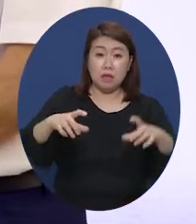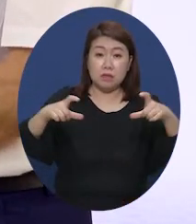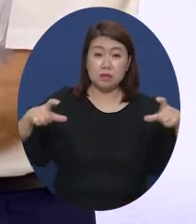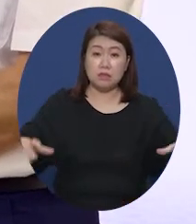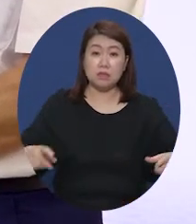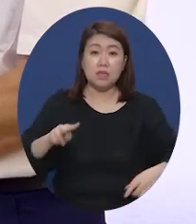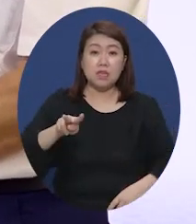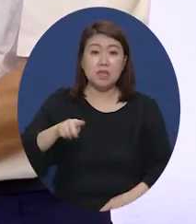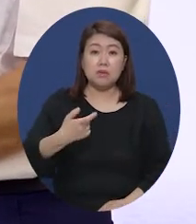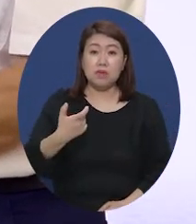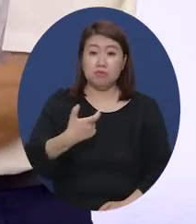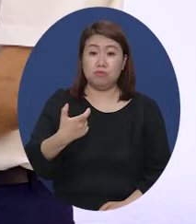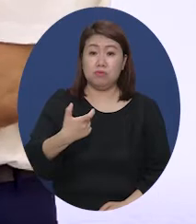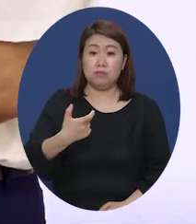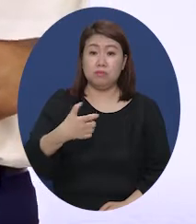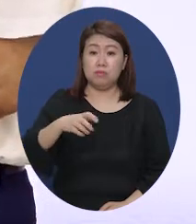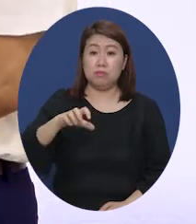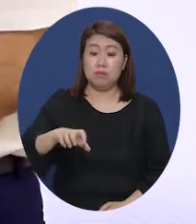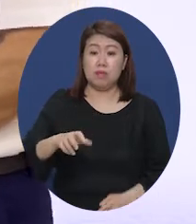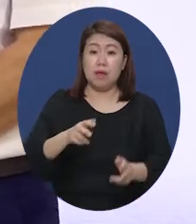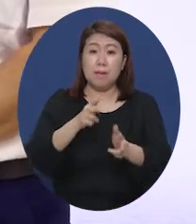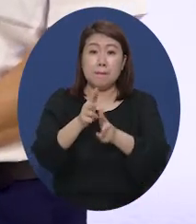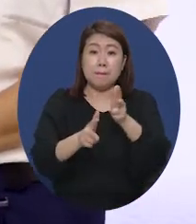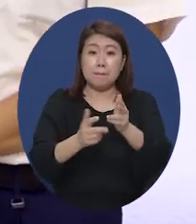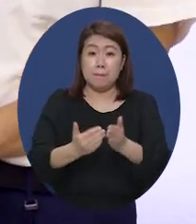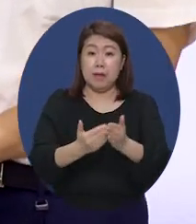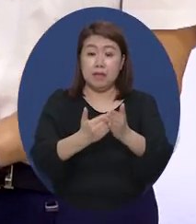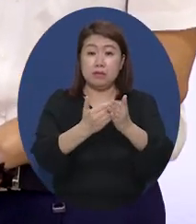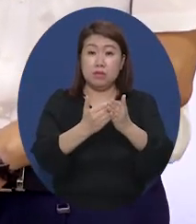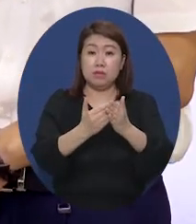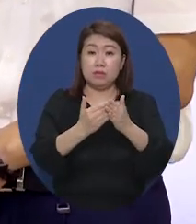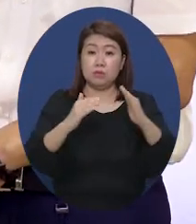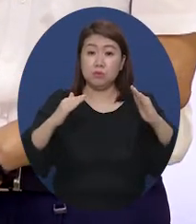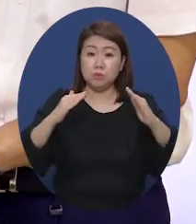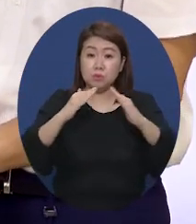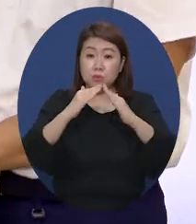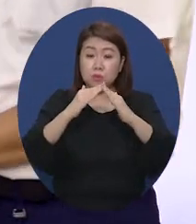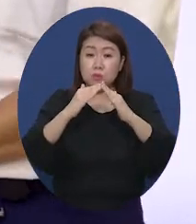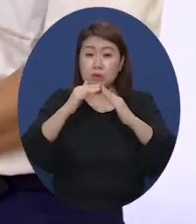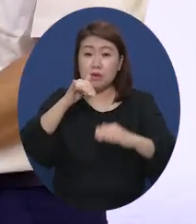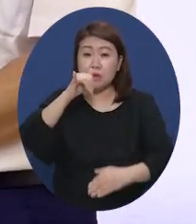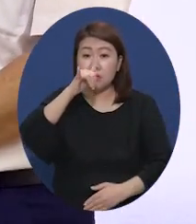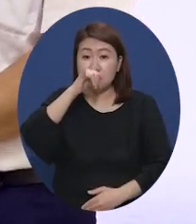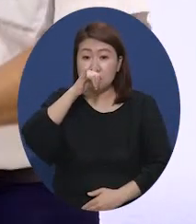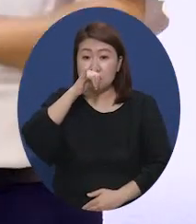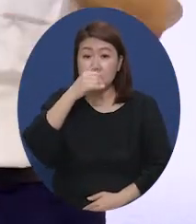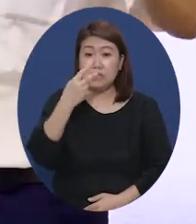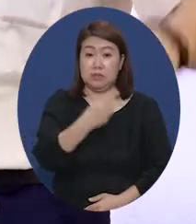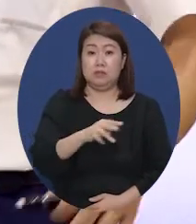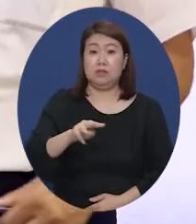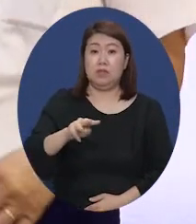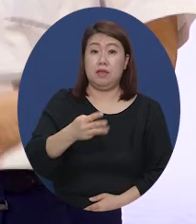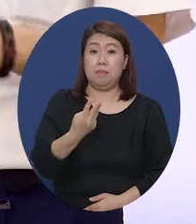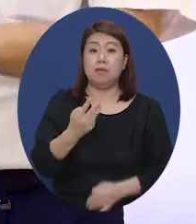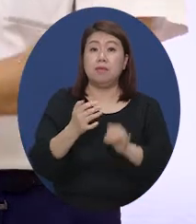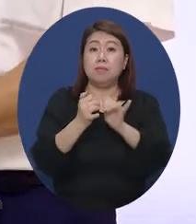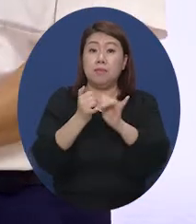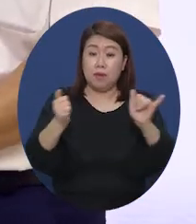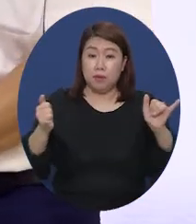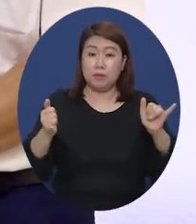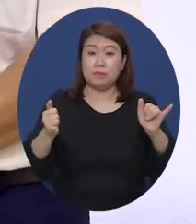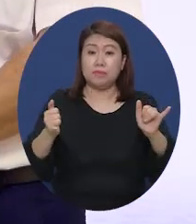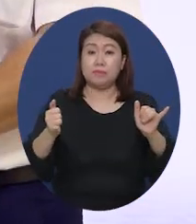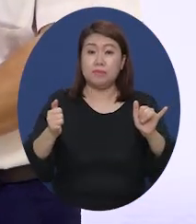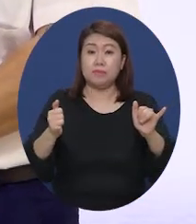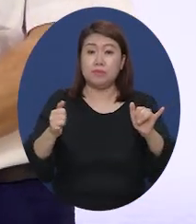전역에 260여 개의 열병합 발전소가 운영되고 있다고 합니다. 그래서 2,300만 명에게 이제 골고루